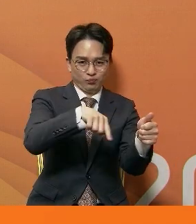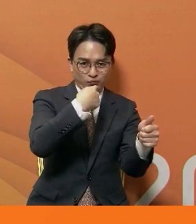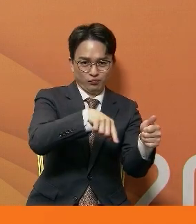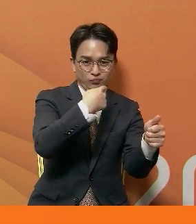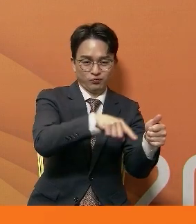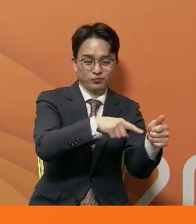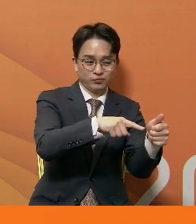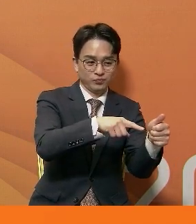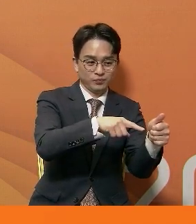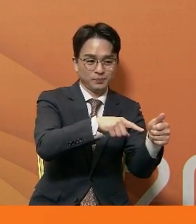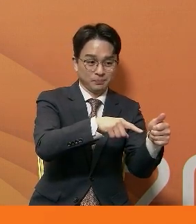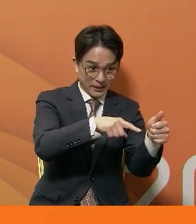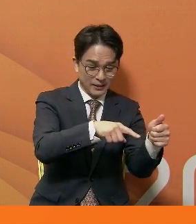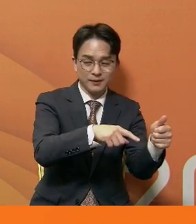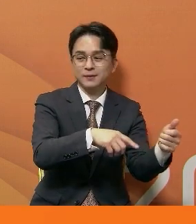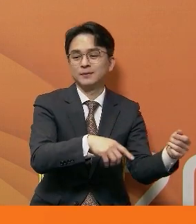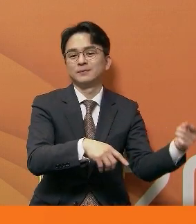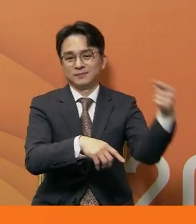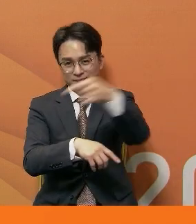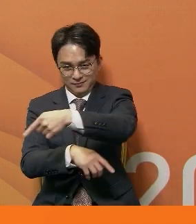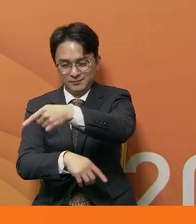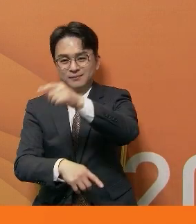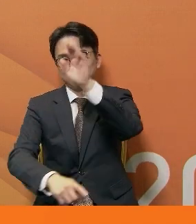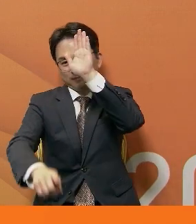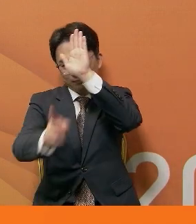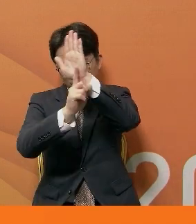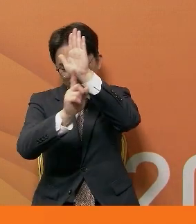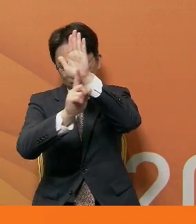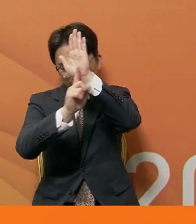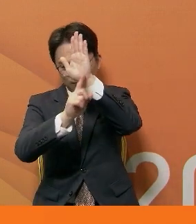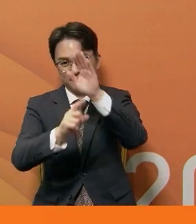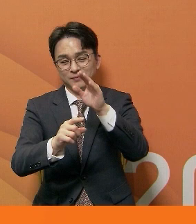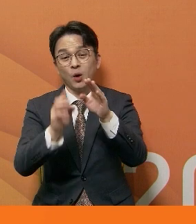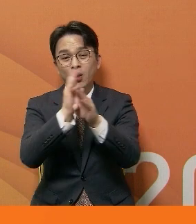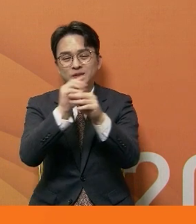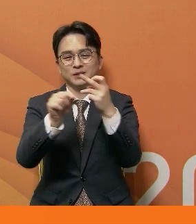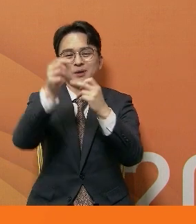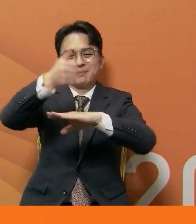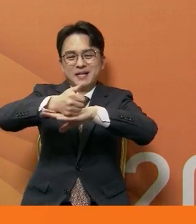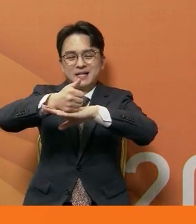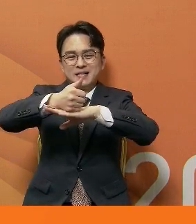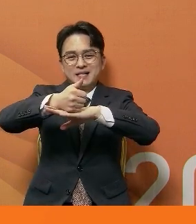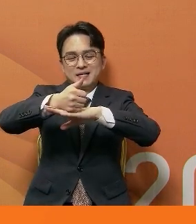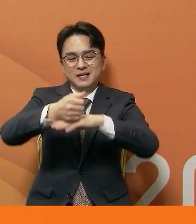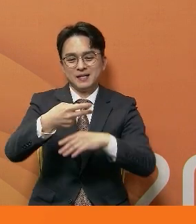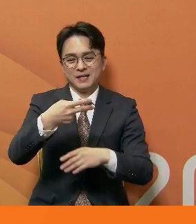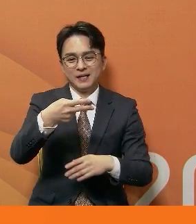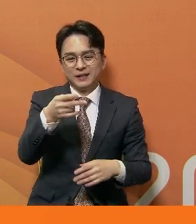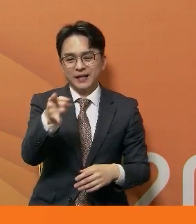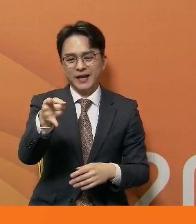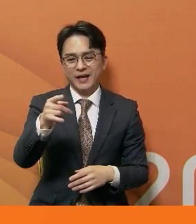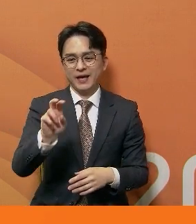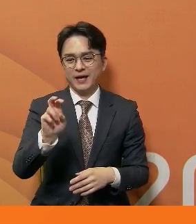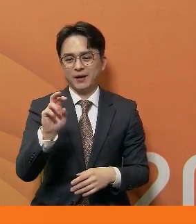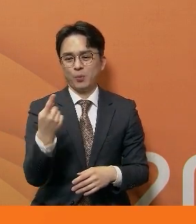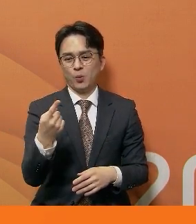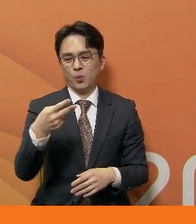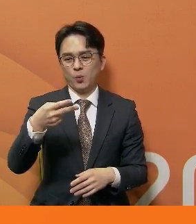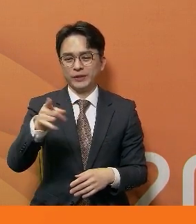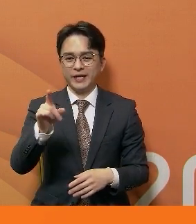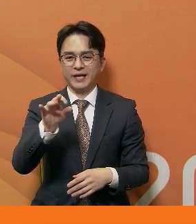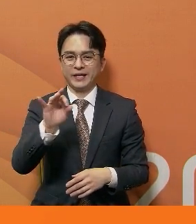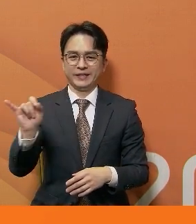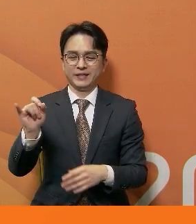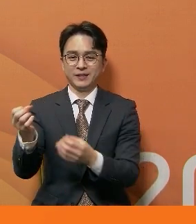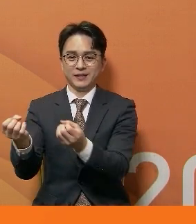그 내용들을 통해서 최종적으로 연말에 데모데일을 개최를 해서 거기에 이제